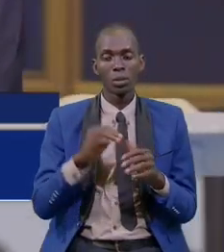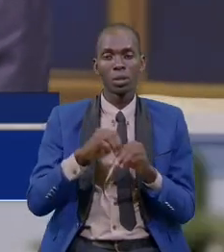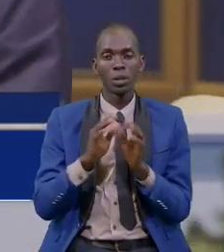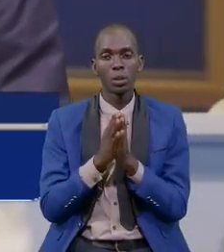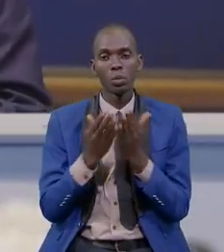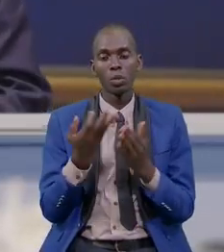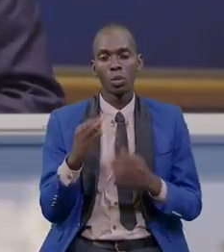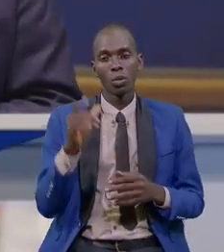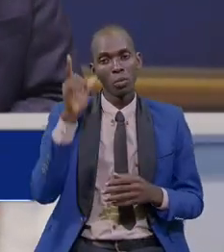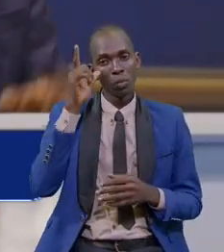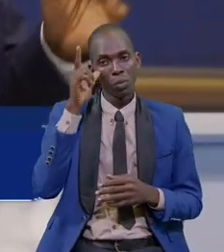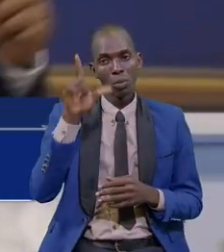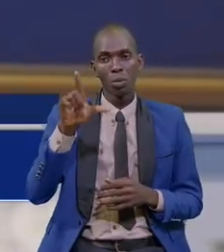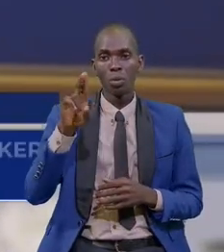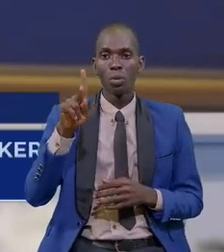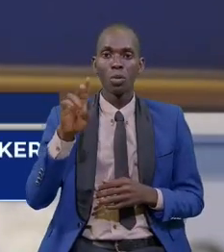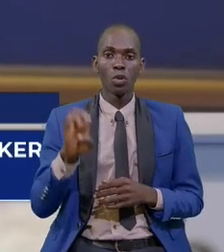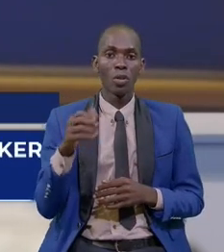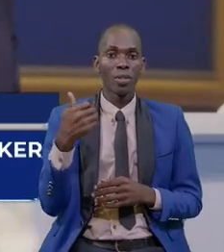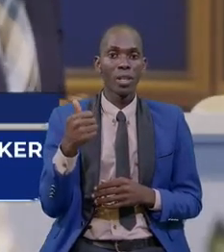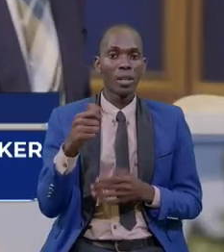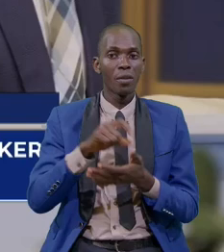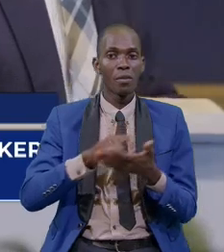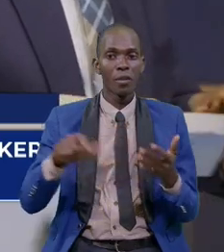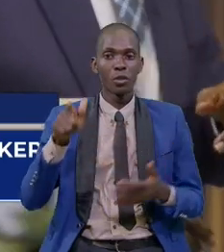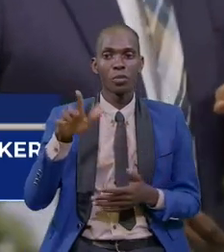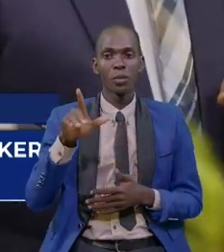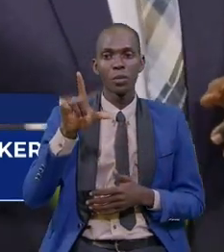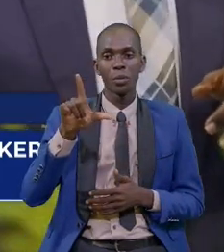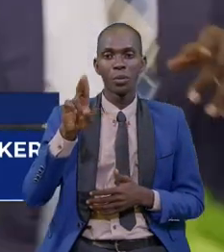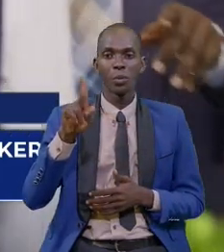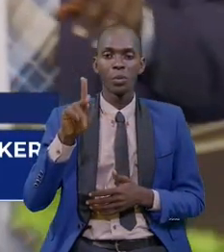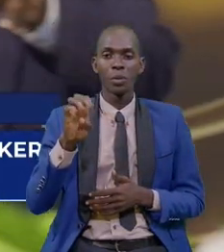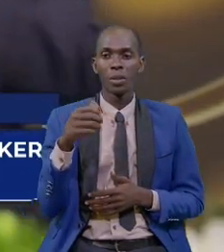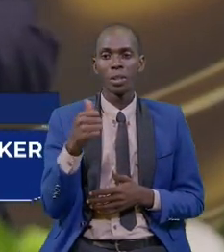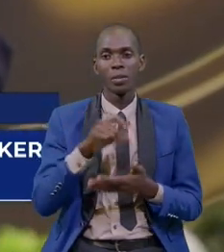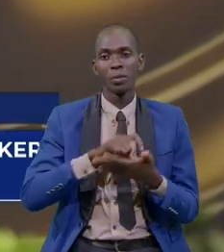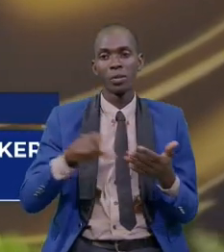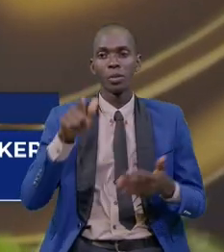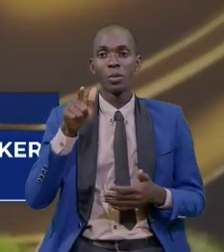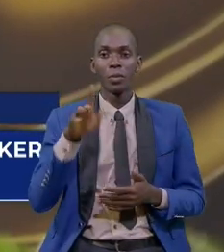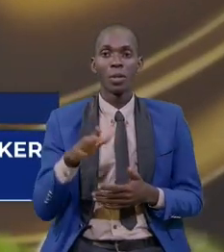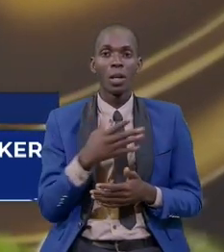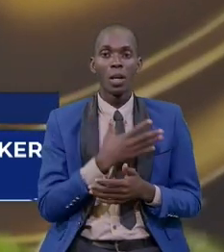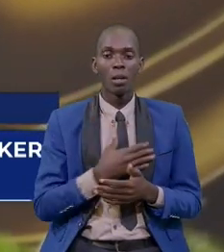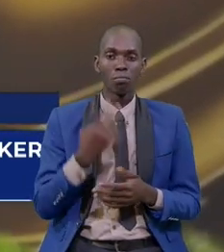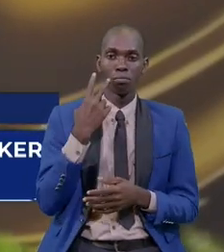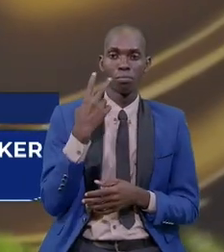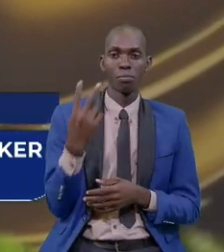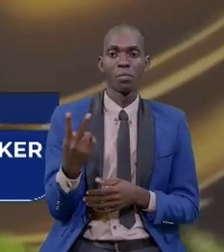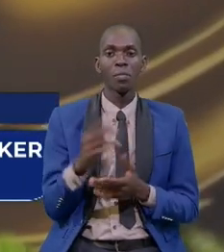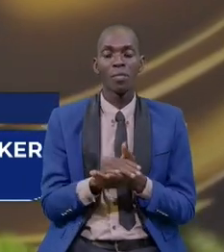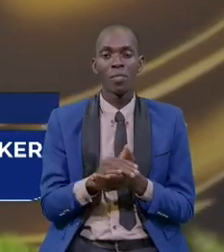10. Luc 10, verset 25. Luc 10, le verset 25. Il est dit,